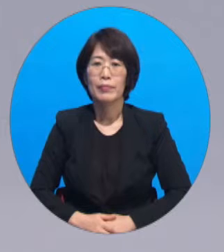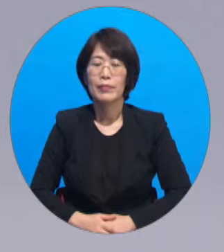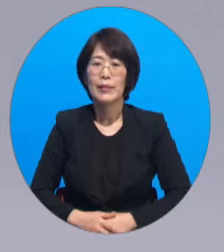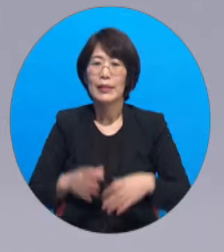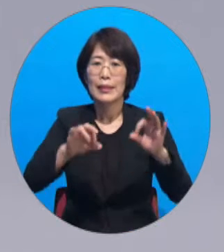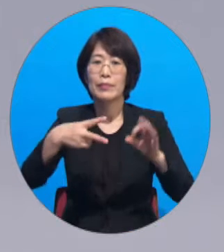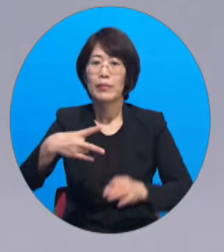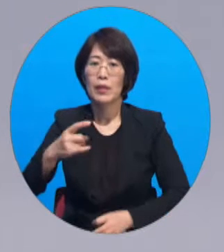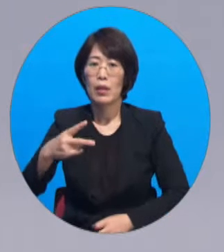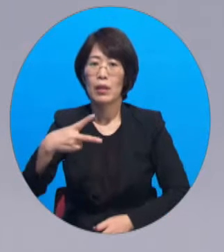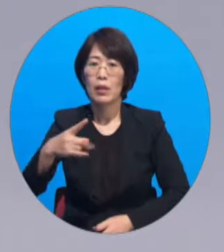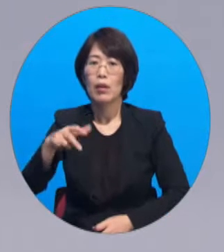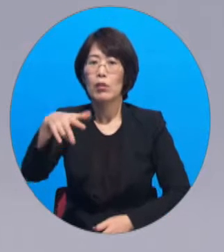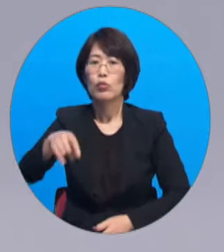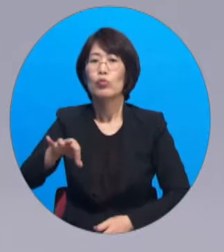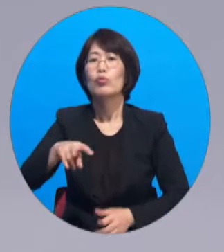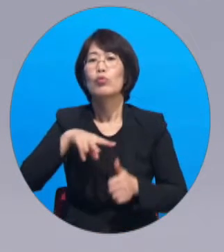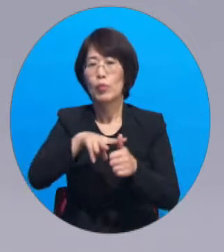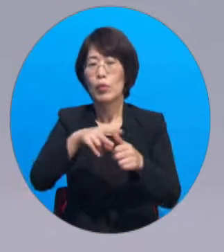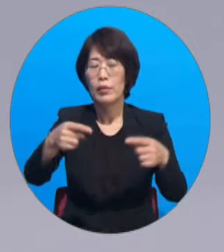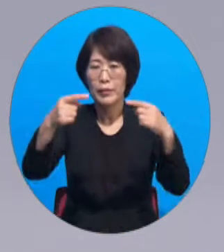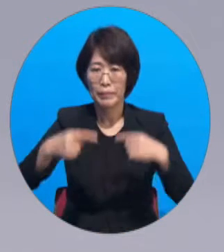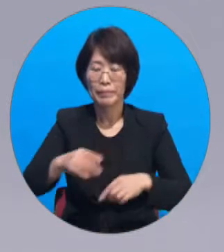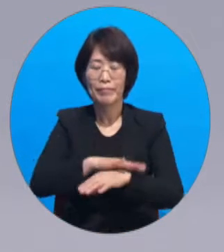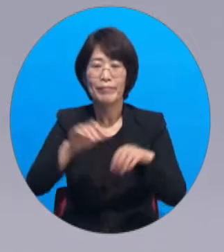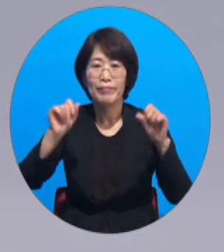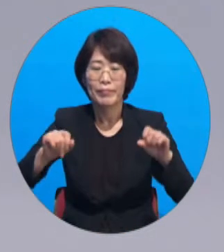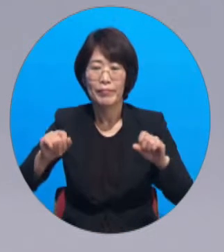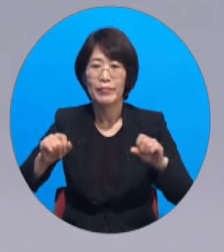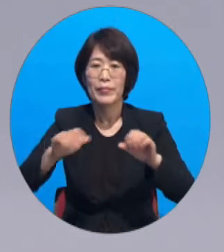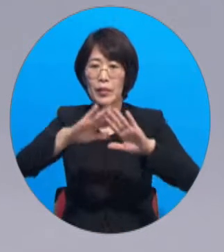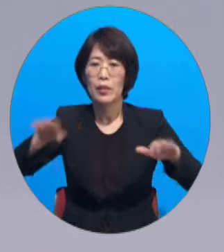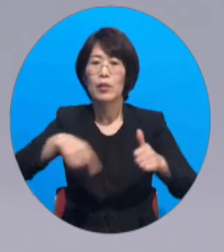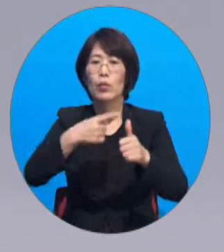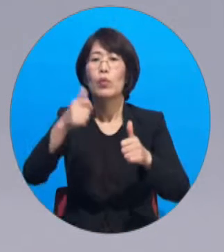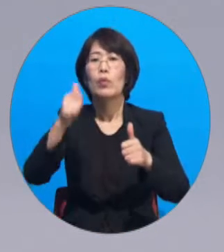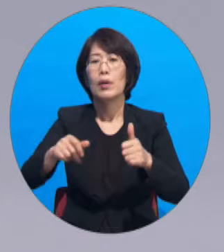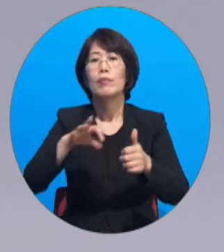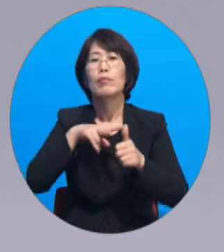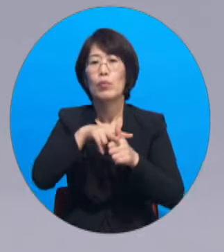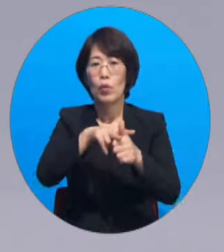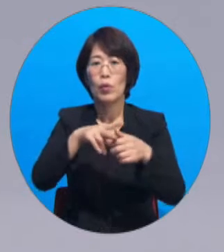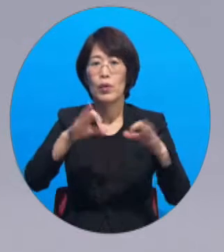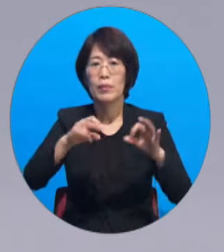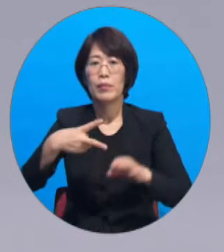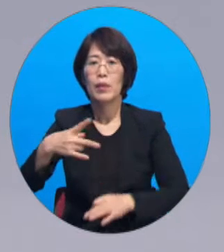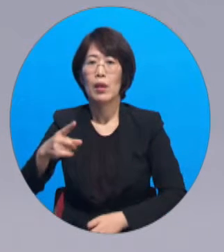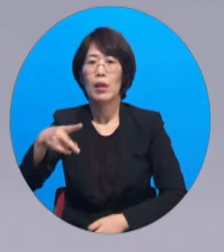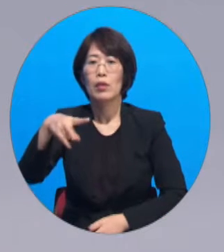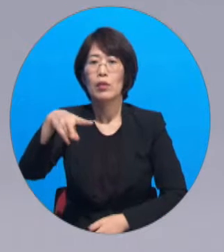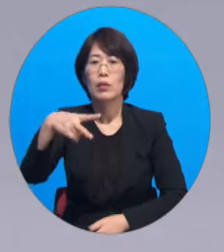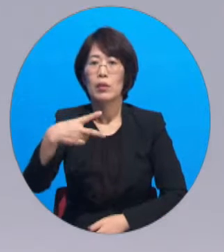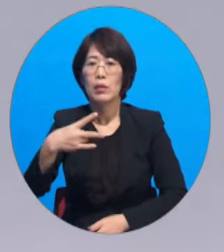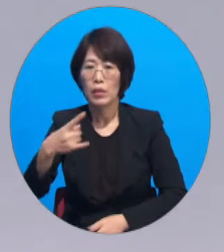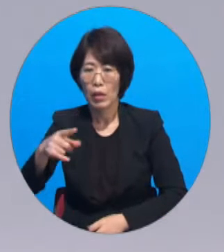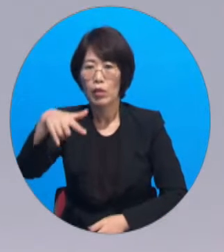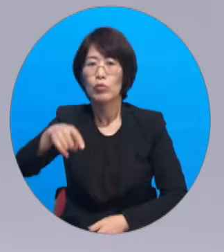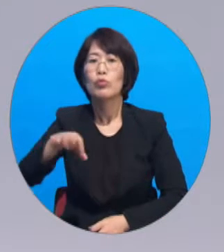김대중 후보 자리해 주셨습니다 안녕하세요 철남 도 교육감 후보 김대중 입니다